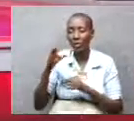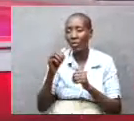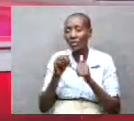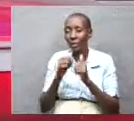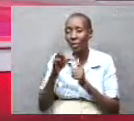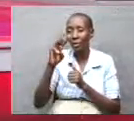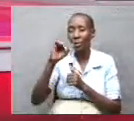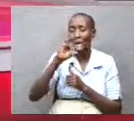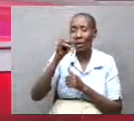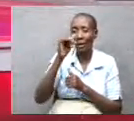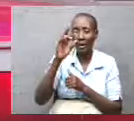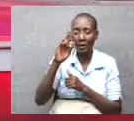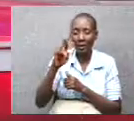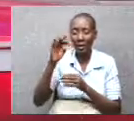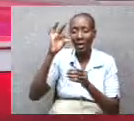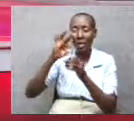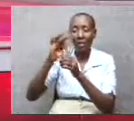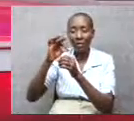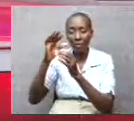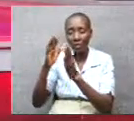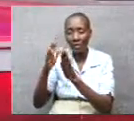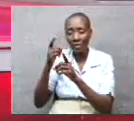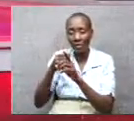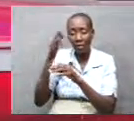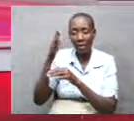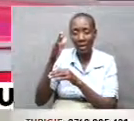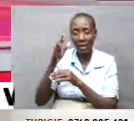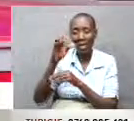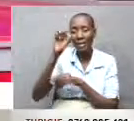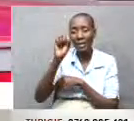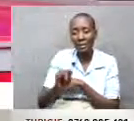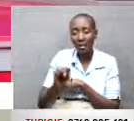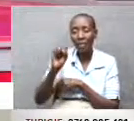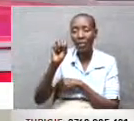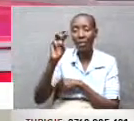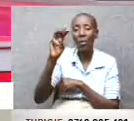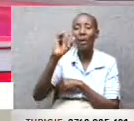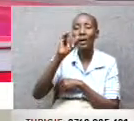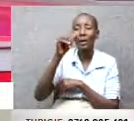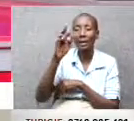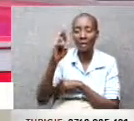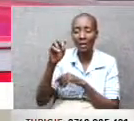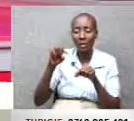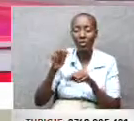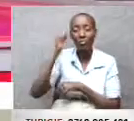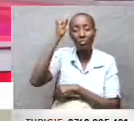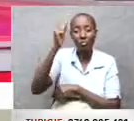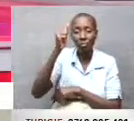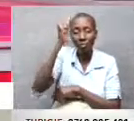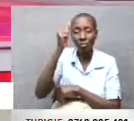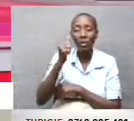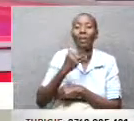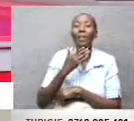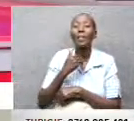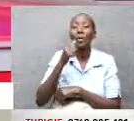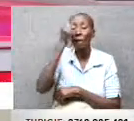wapiga kura kutoka wadi ya Batula Wajia Kaskazini leo hii waliandamana kwa kutaka spika wa kaunti kutangaza uchaguzi mdogo